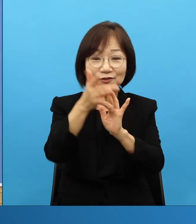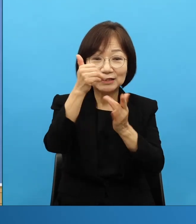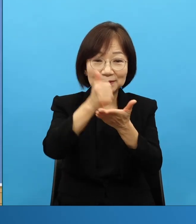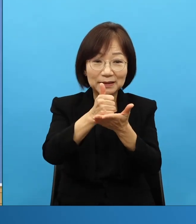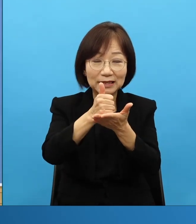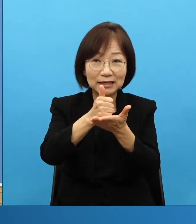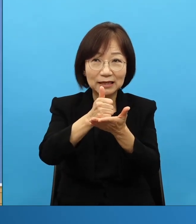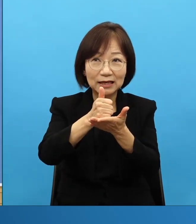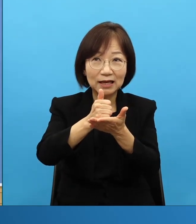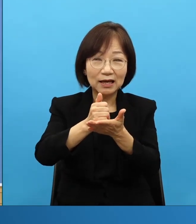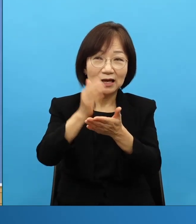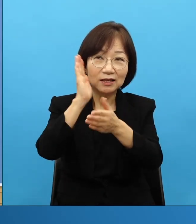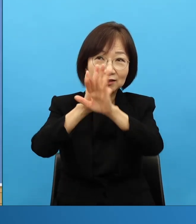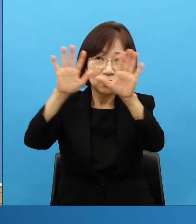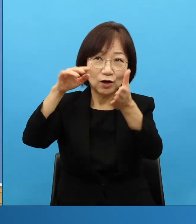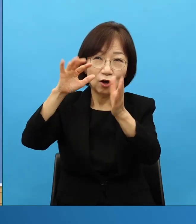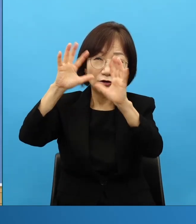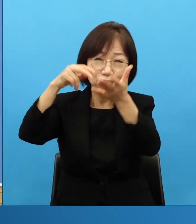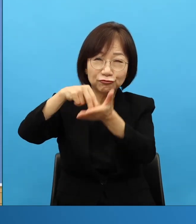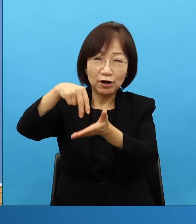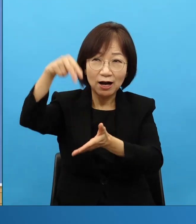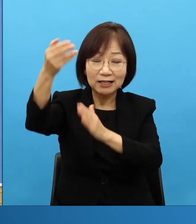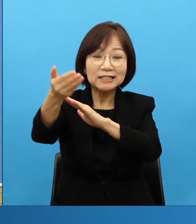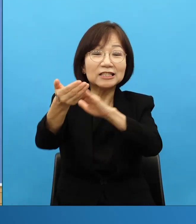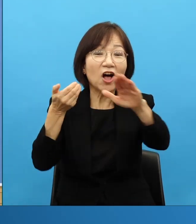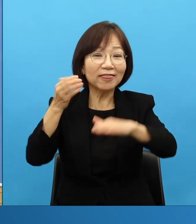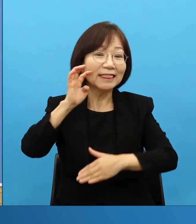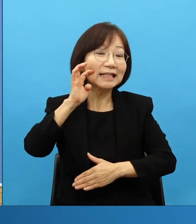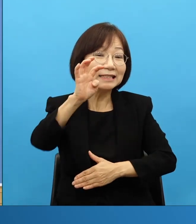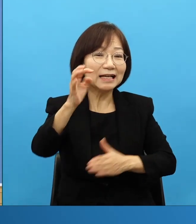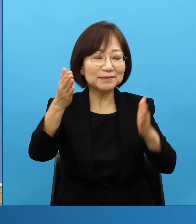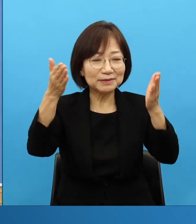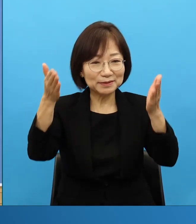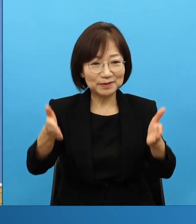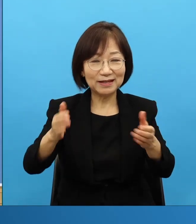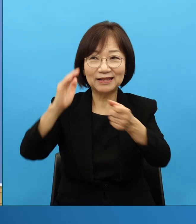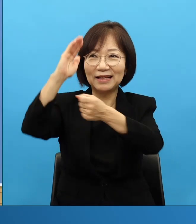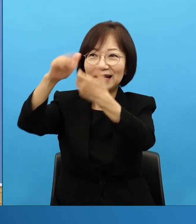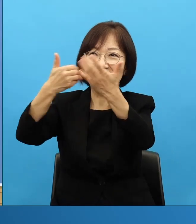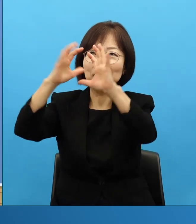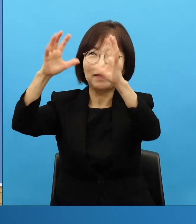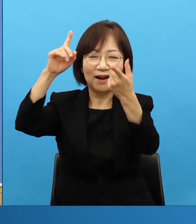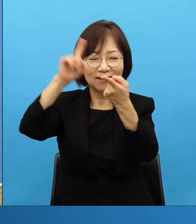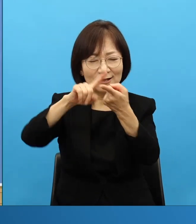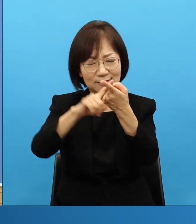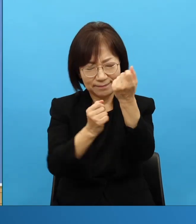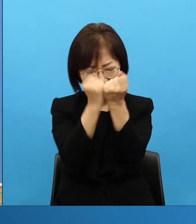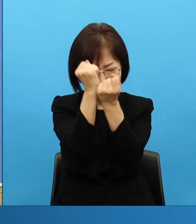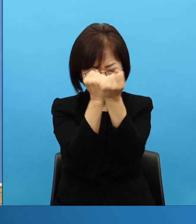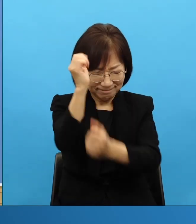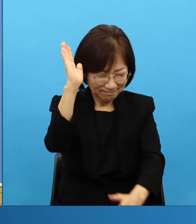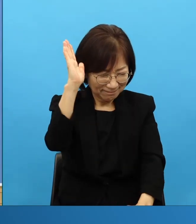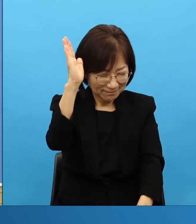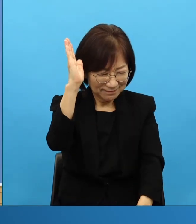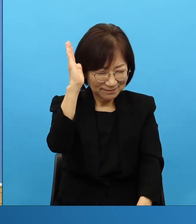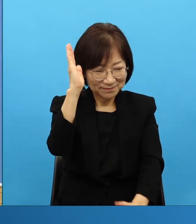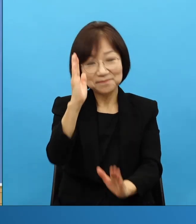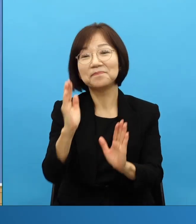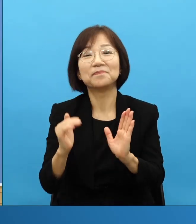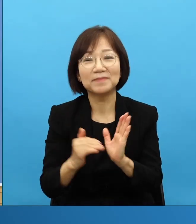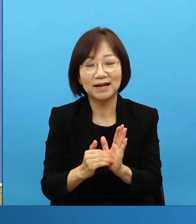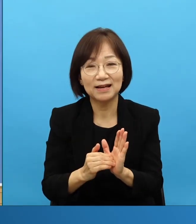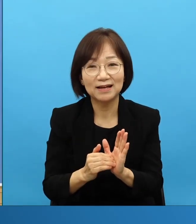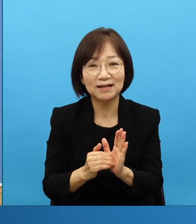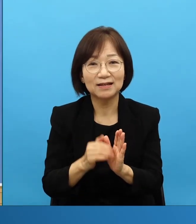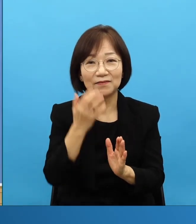하나님 나라 이래요. And so we see that the last 이거면 lessons 되니까. of Jesus for the last 40 days was things that pertain to God's kingdom. 예수님이 40일